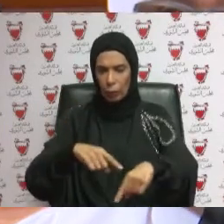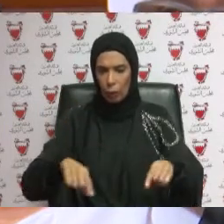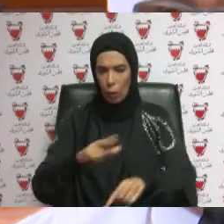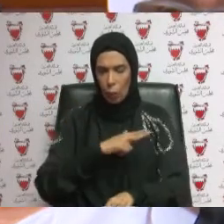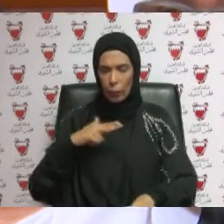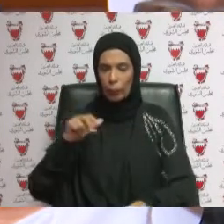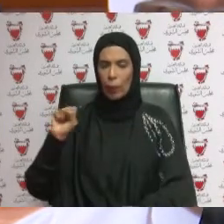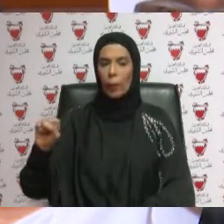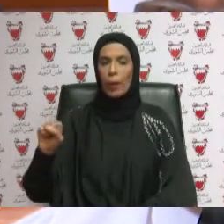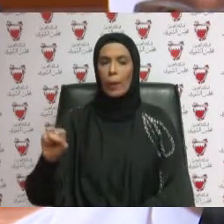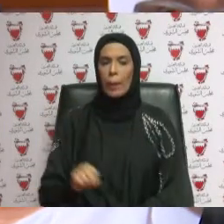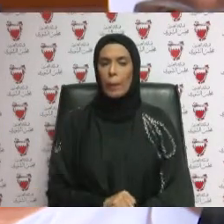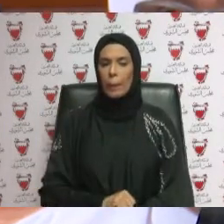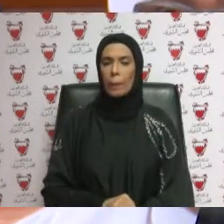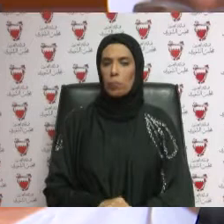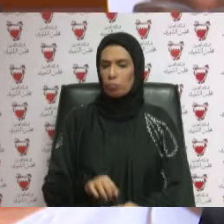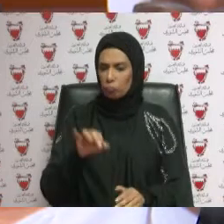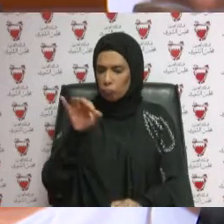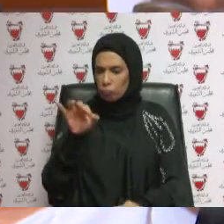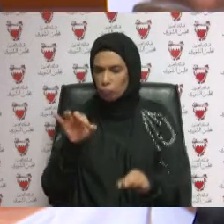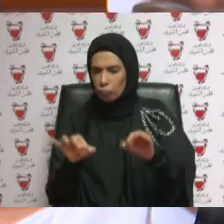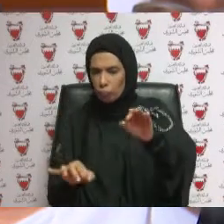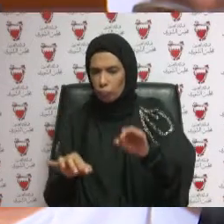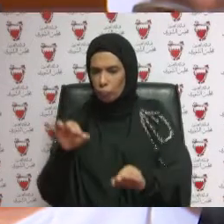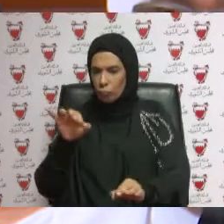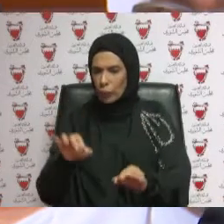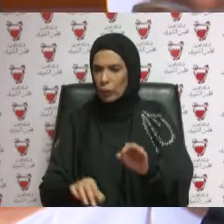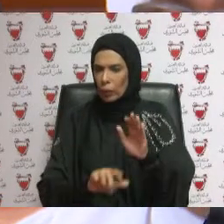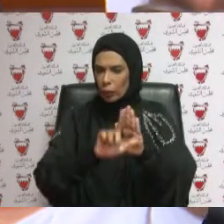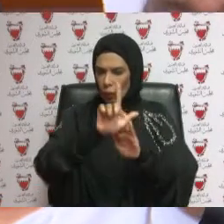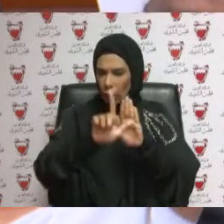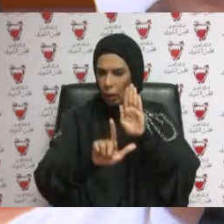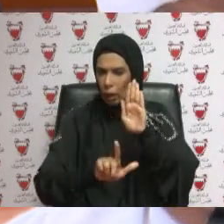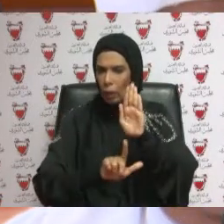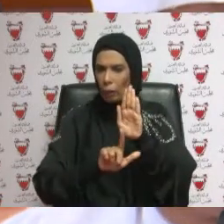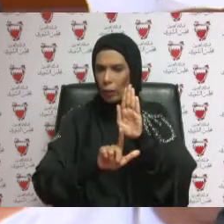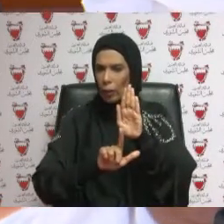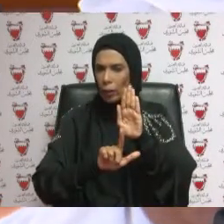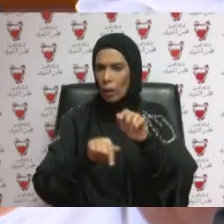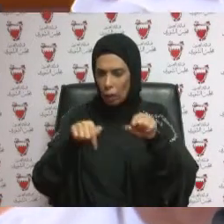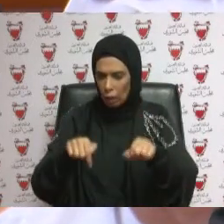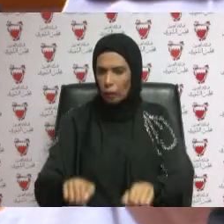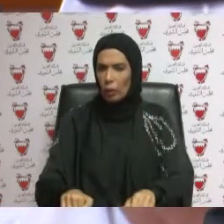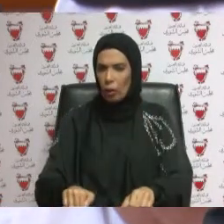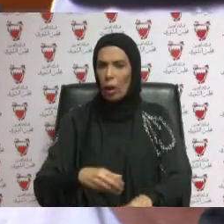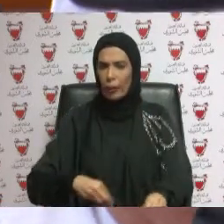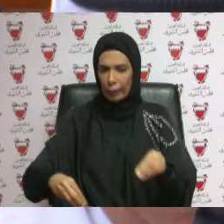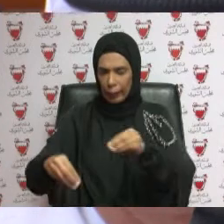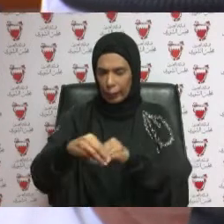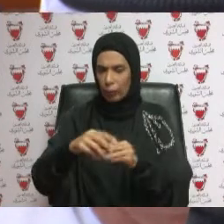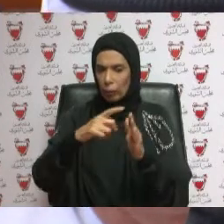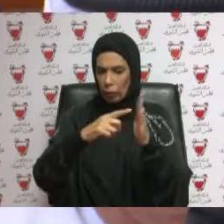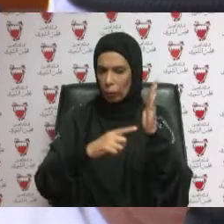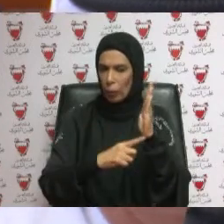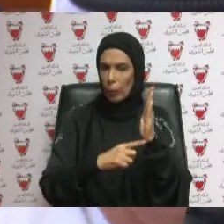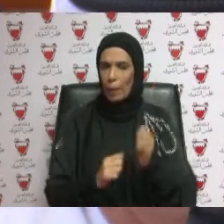مختصة بوضع المعايير واللوائح اللازمة لتفسير وتنفيذ هذا التعديل في القانون. فأنا أعتقد